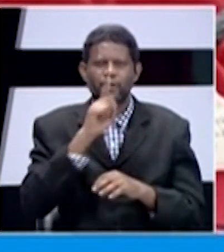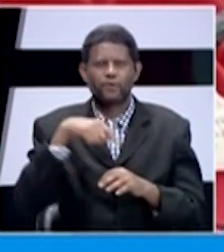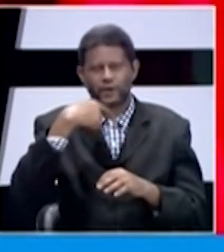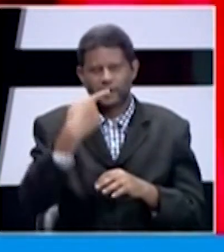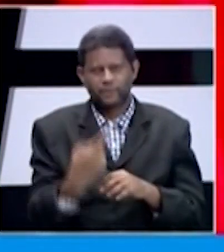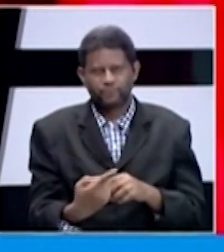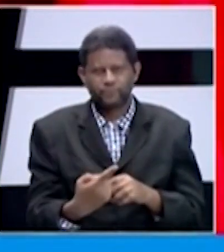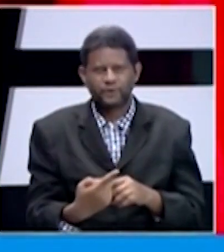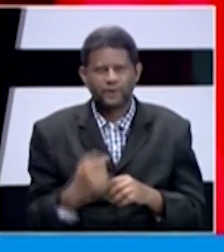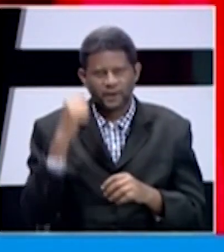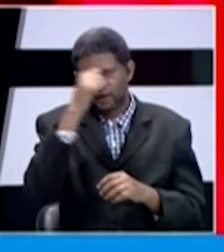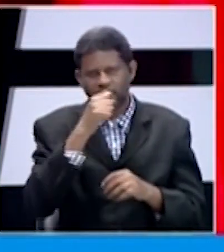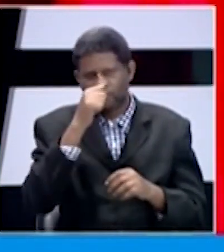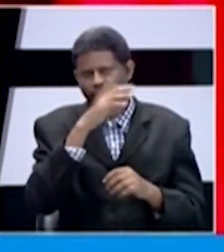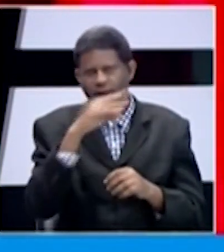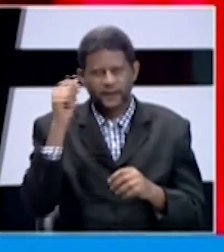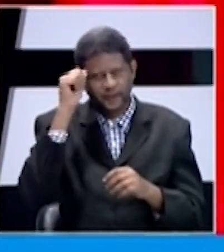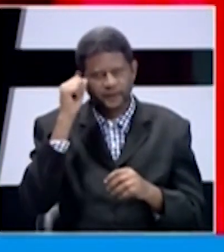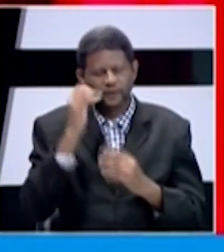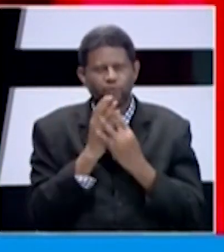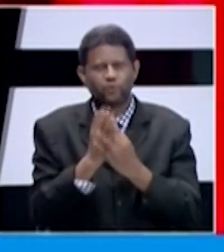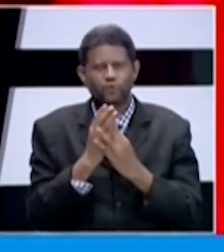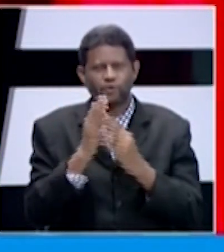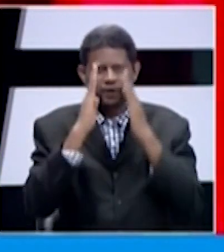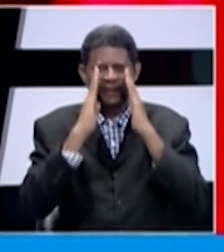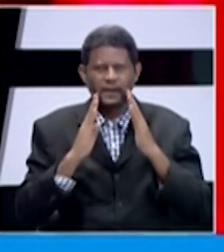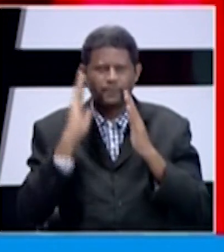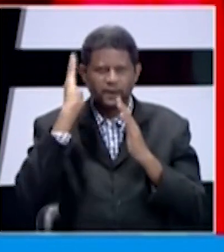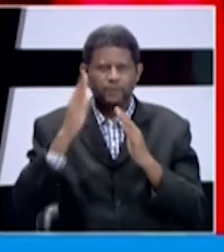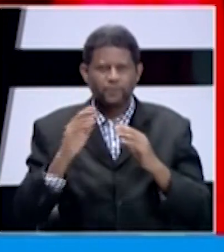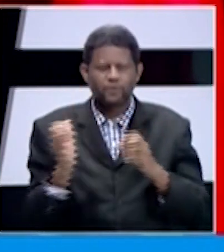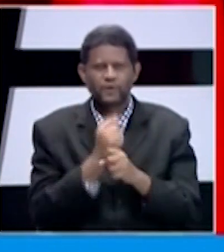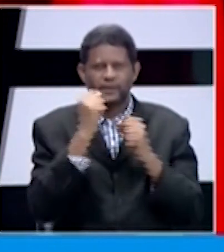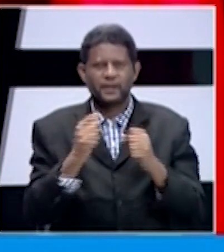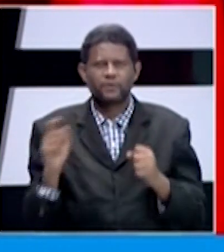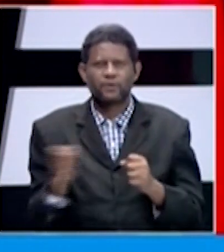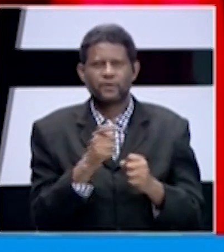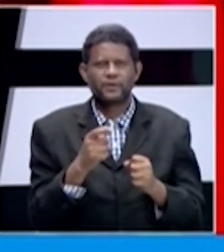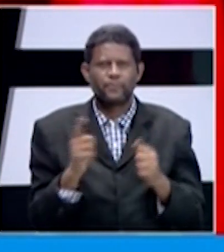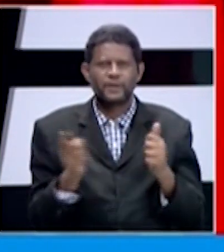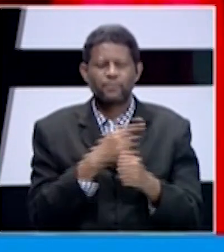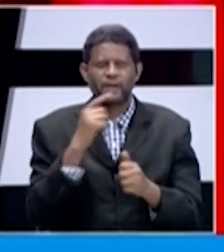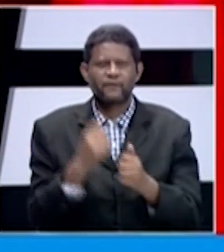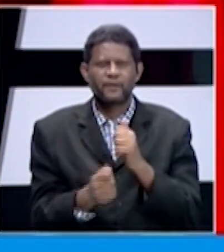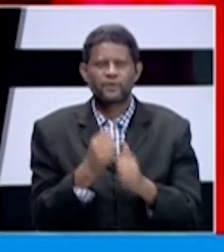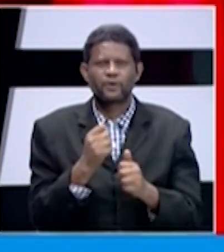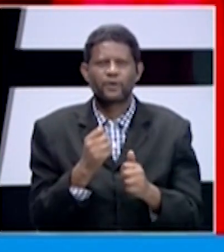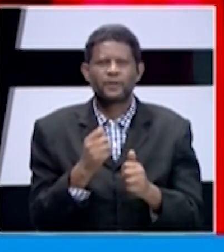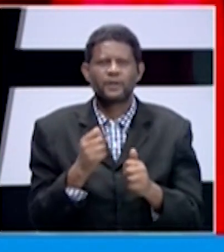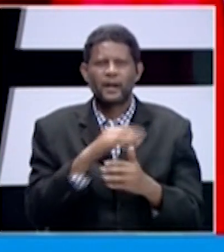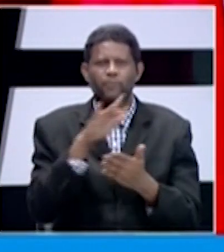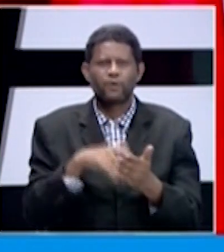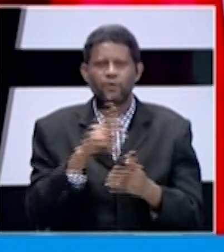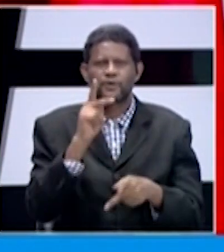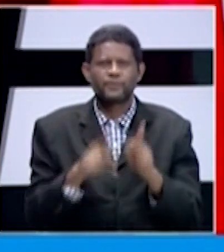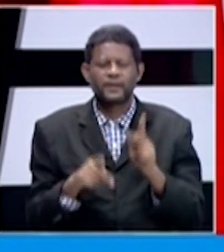ኢሎም ኢትዮጵያን ኤርትራን ዝጀመሮ ጉዕዞ ሰላም ንቅድሚት ምውሳድ ዝከኣል እናሃለወ ካብ ፈለምኡ ፈሽሉ ኣብ መንጎ